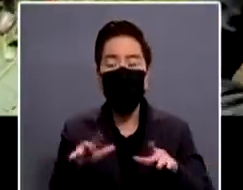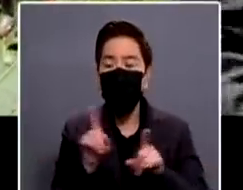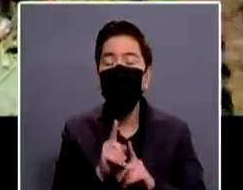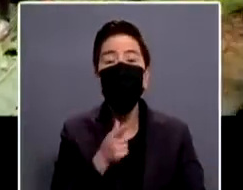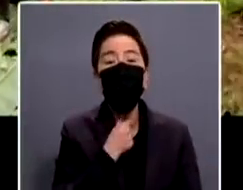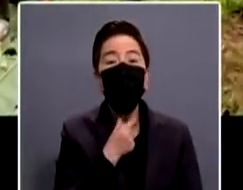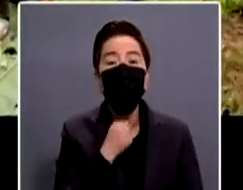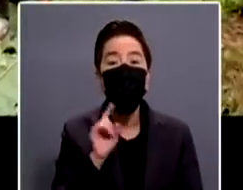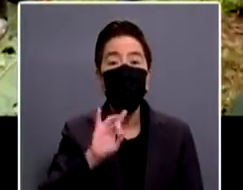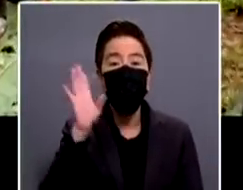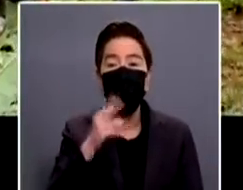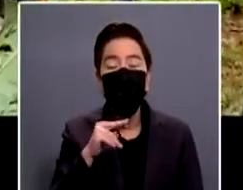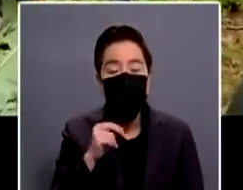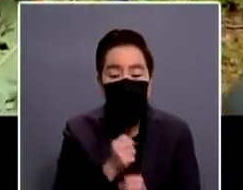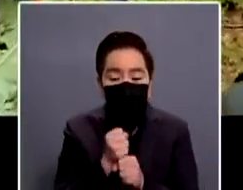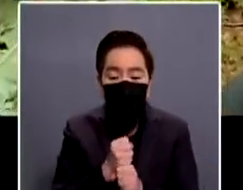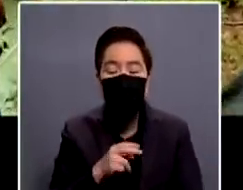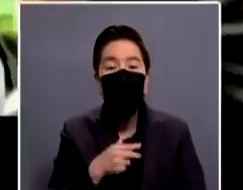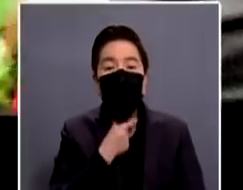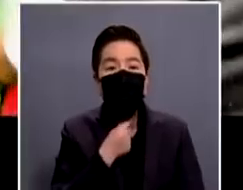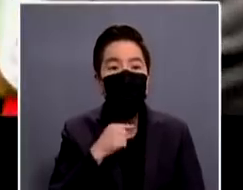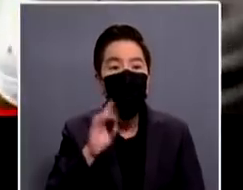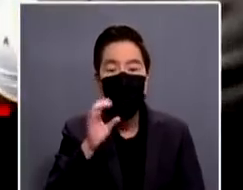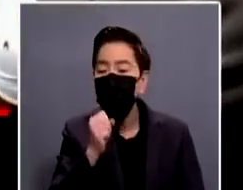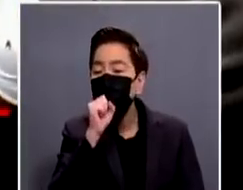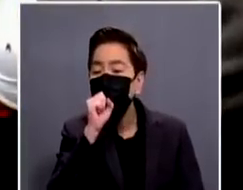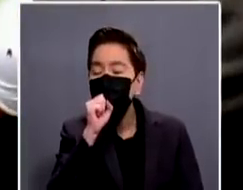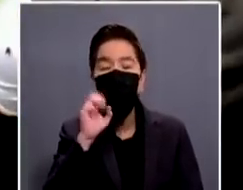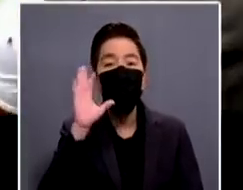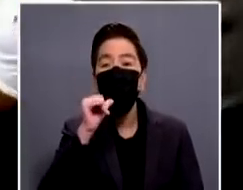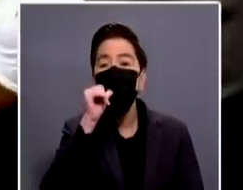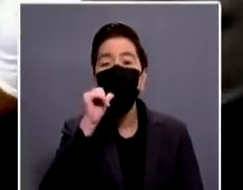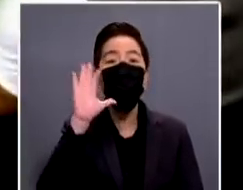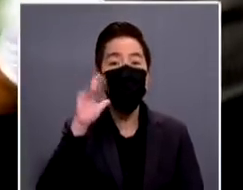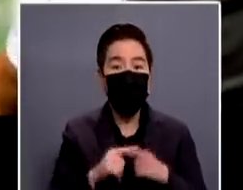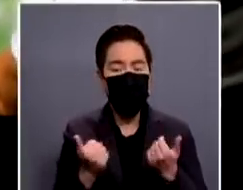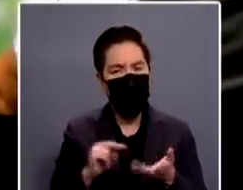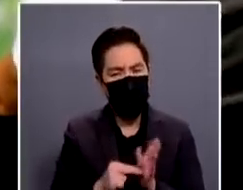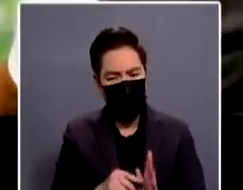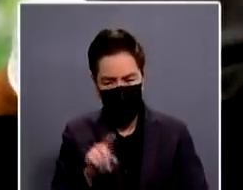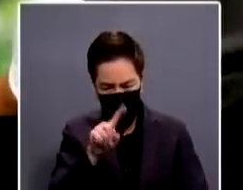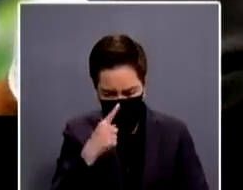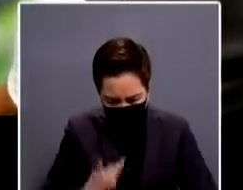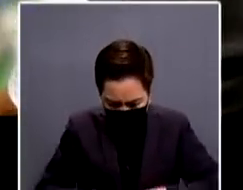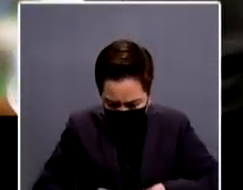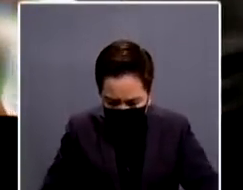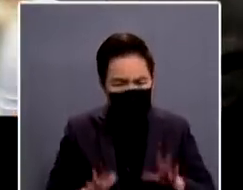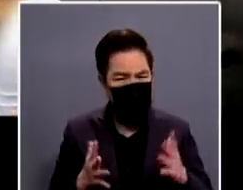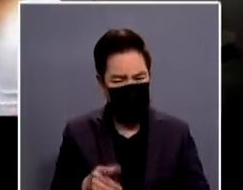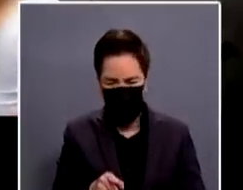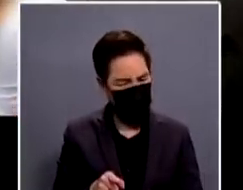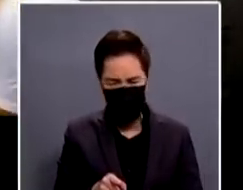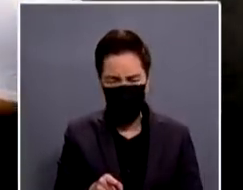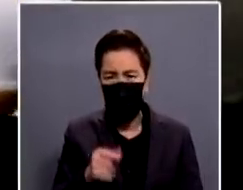หิวอ่ะหิวนมนำนมที่ได้รับเนี่ยทานเท่านั้นเองนะคะแล้วเขาบอกว่าเรื่องนี้แหละเป็นอีกข้อหนึ่งที่มองว่าเป็นไปไม่ได้เล